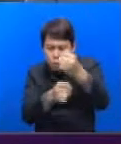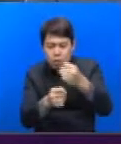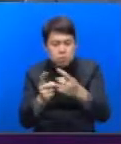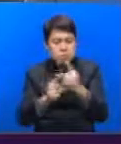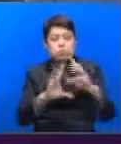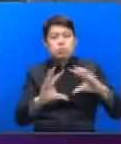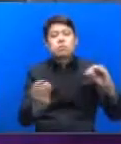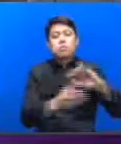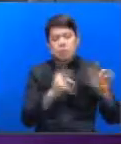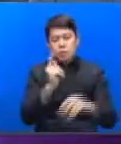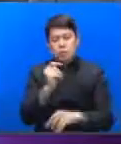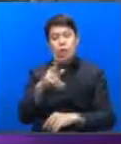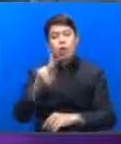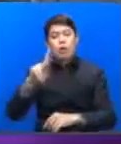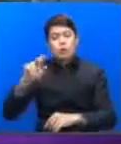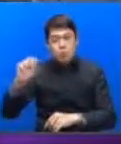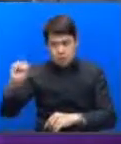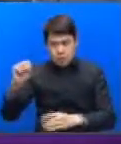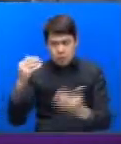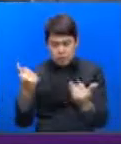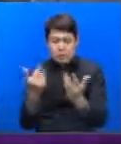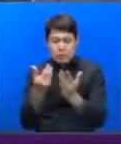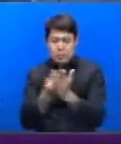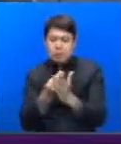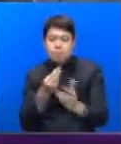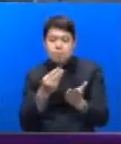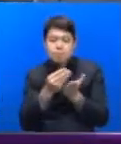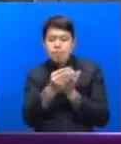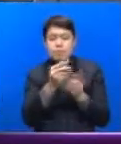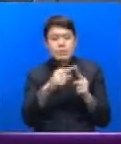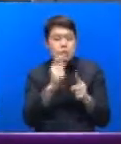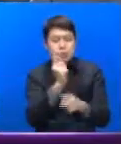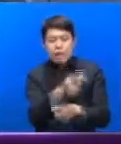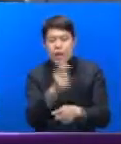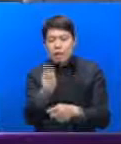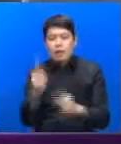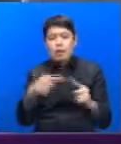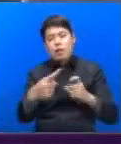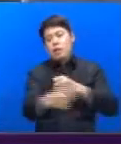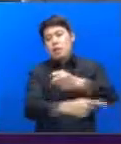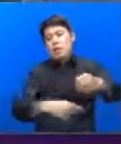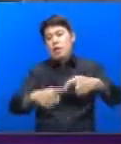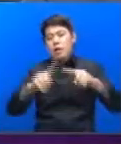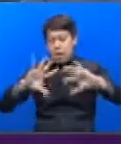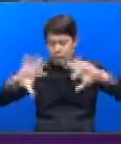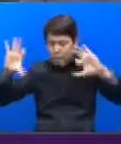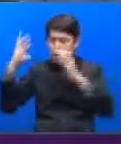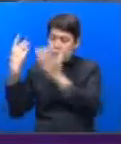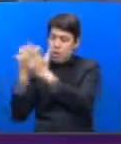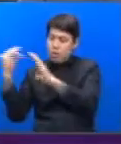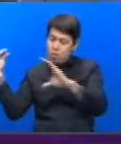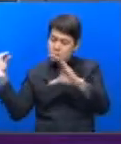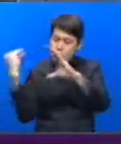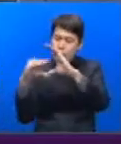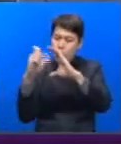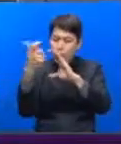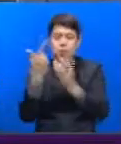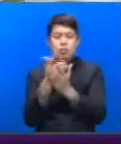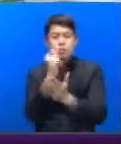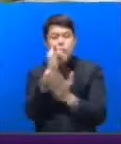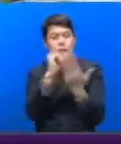ขอโทษสอนในหลายจังหวัดก็ทยอยจ่ายเงินให้กับเจ้าหน้าที่เข้าร่วมโครงการรับจำนำข้าวแล้วนะครับหลังจากที่รัฐบาลโอนเงินให้